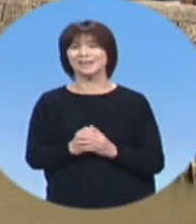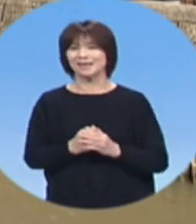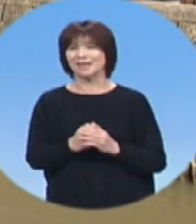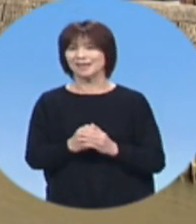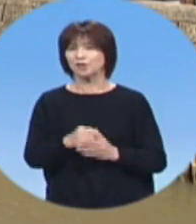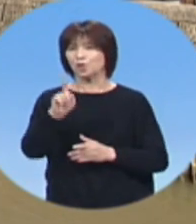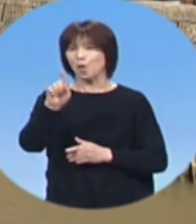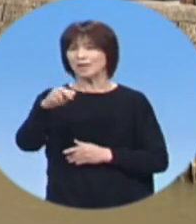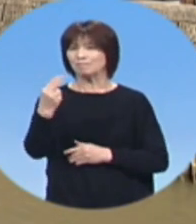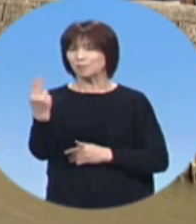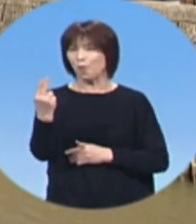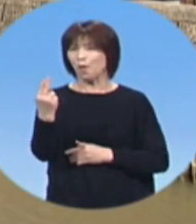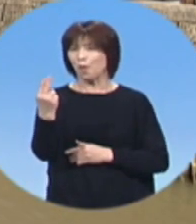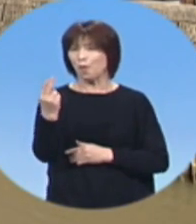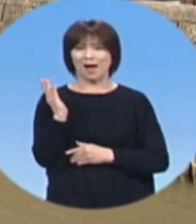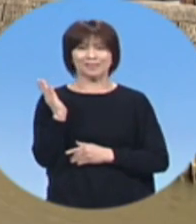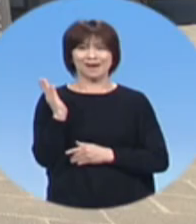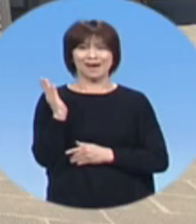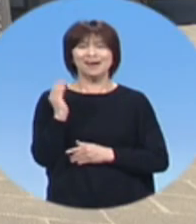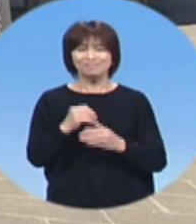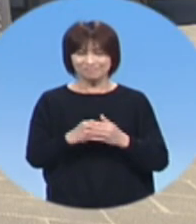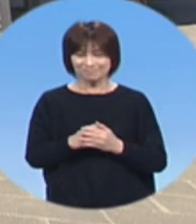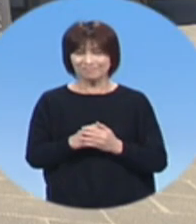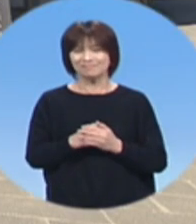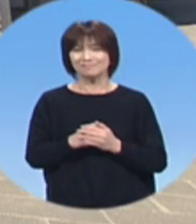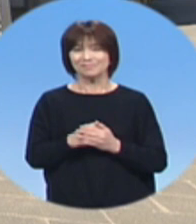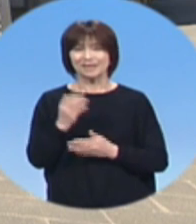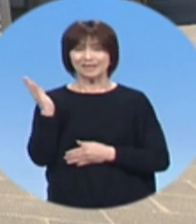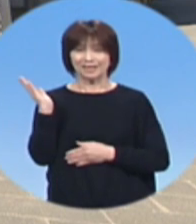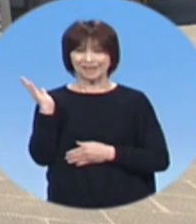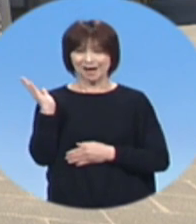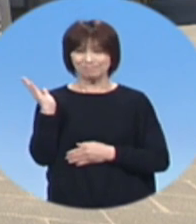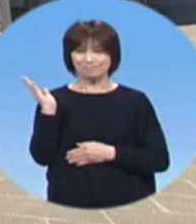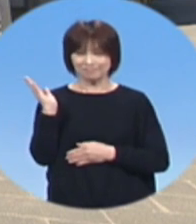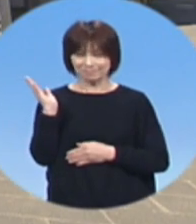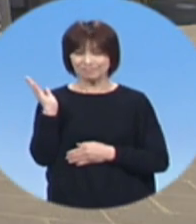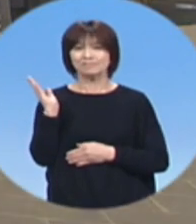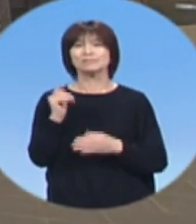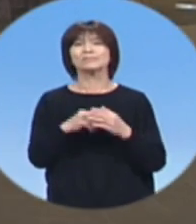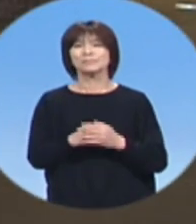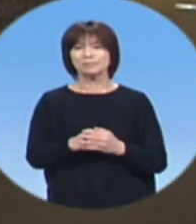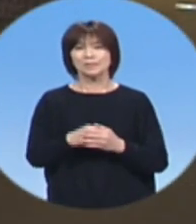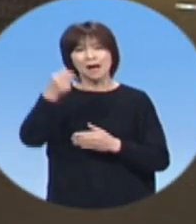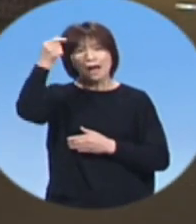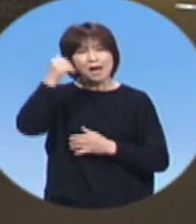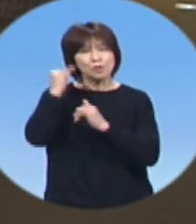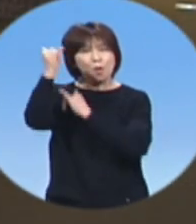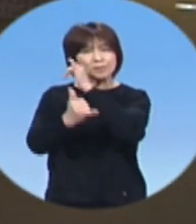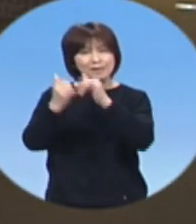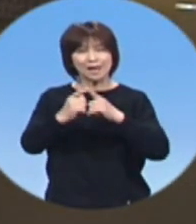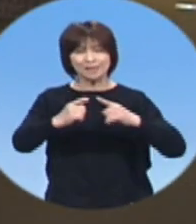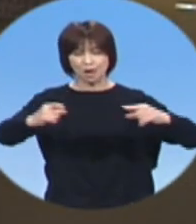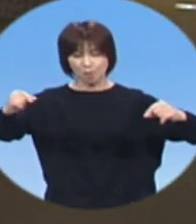のヒントがあちらにあるんです。伊能忠敬記念館。江戸時代日本全